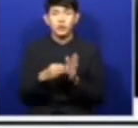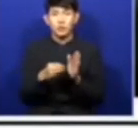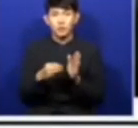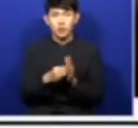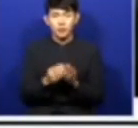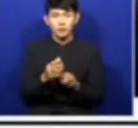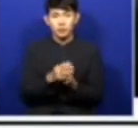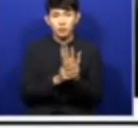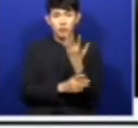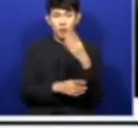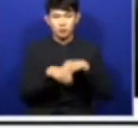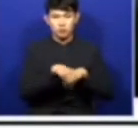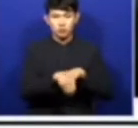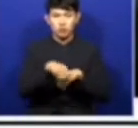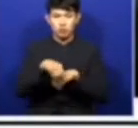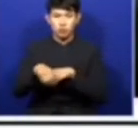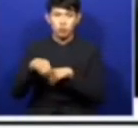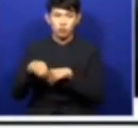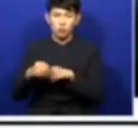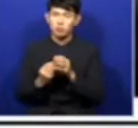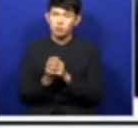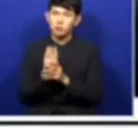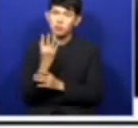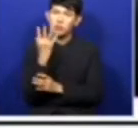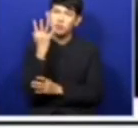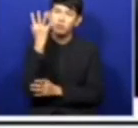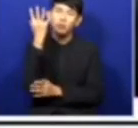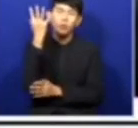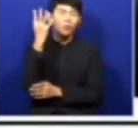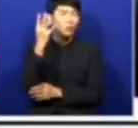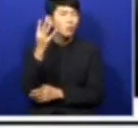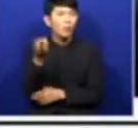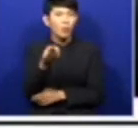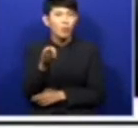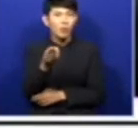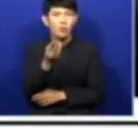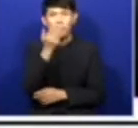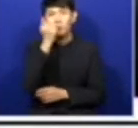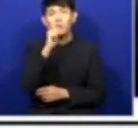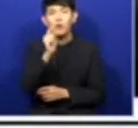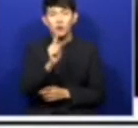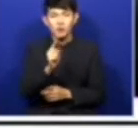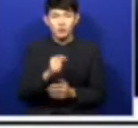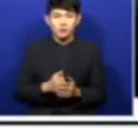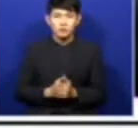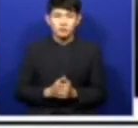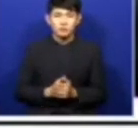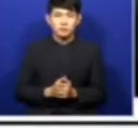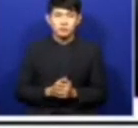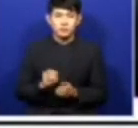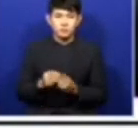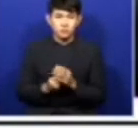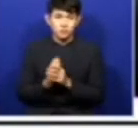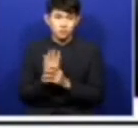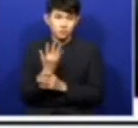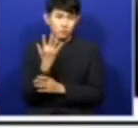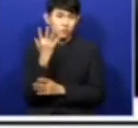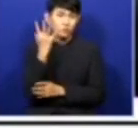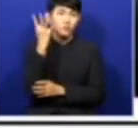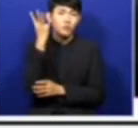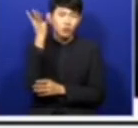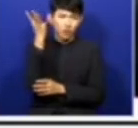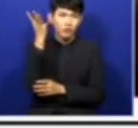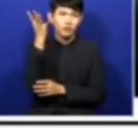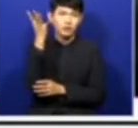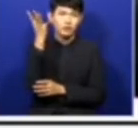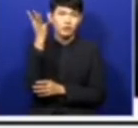ม้ขนาดใหญ่เนี่ยน้อยลงครับท่านประธานก็ด้วยเหตุที่ว่านะครับต้นไม้เมื่อโตขึ้นเนี่ยมันสร้